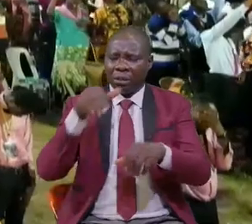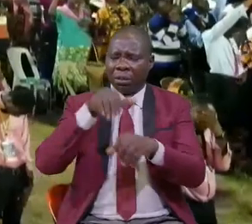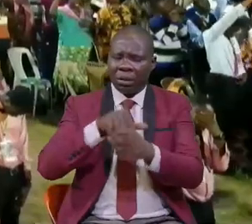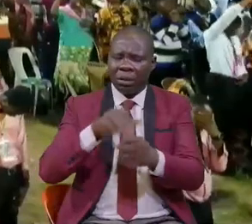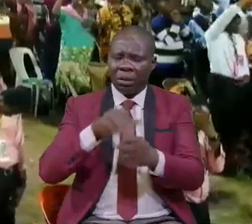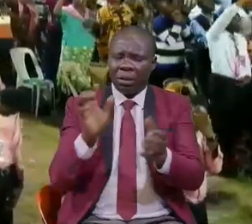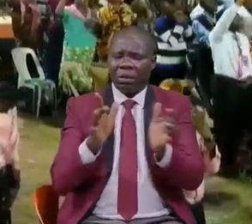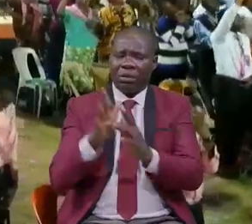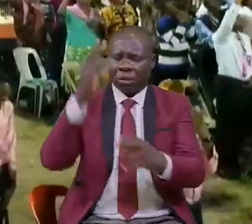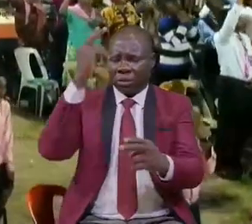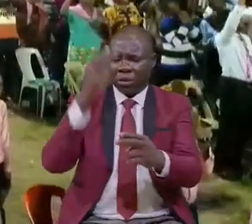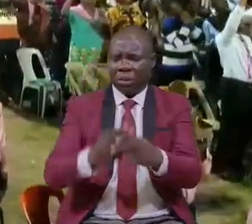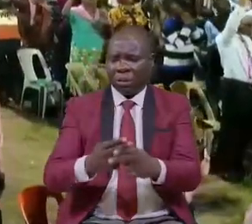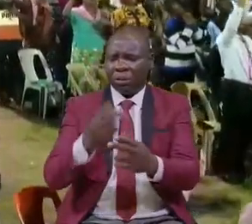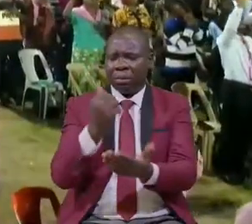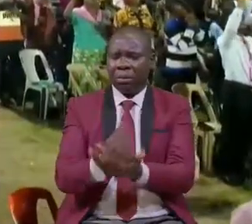nom de